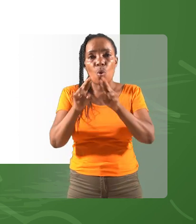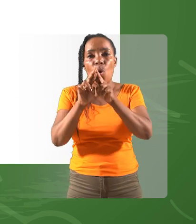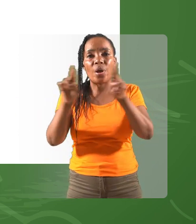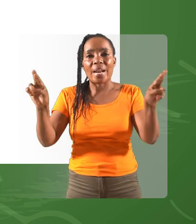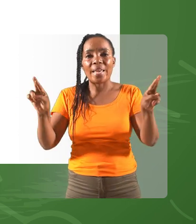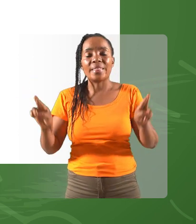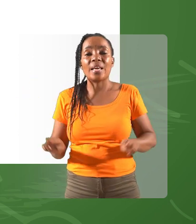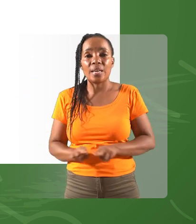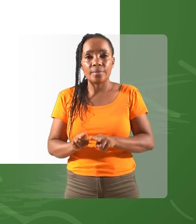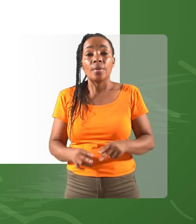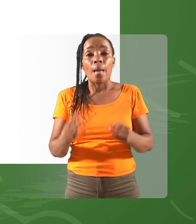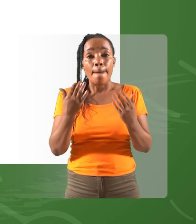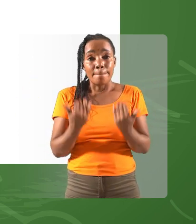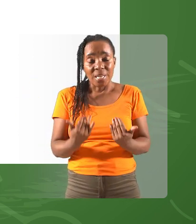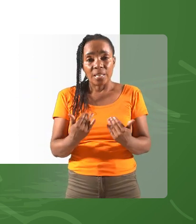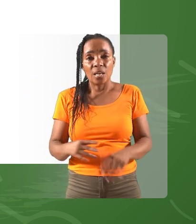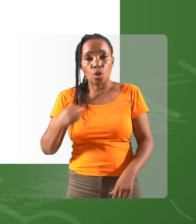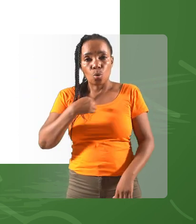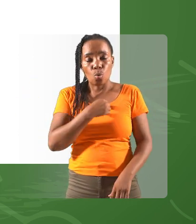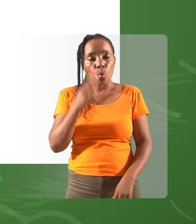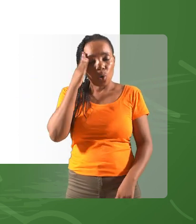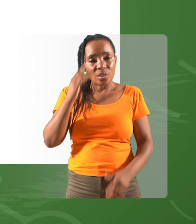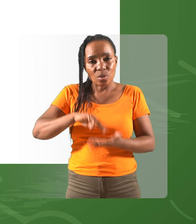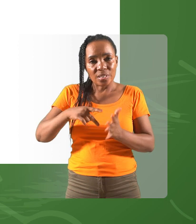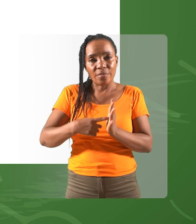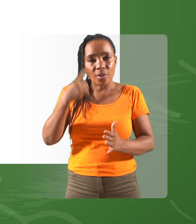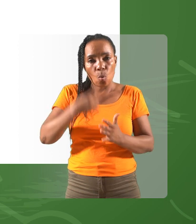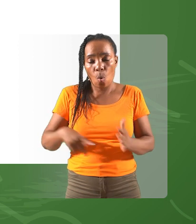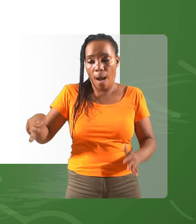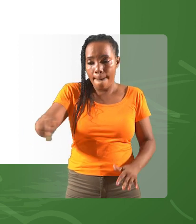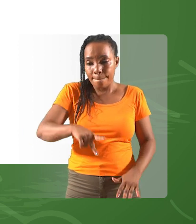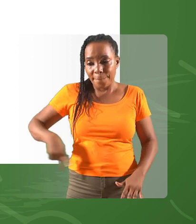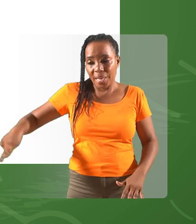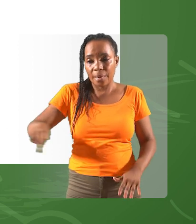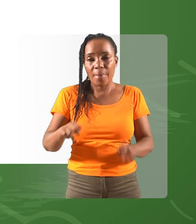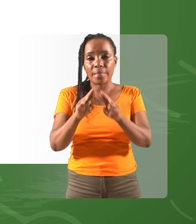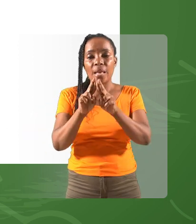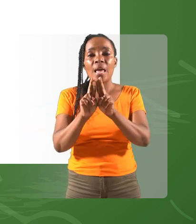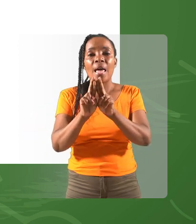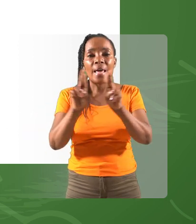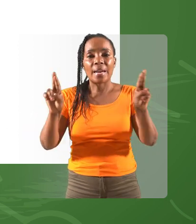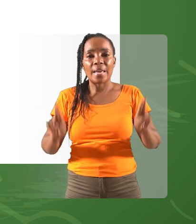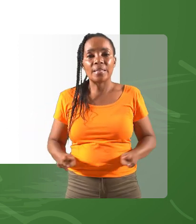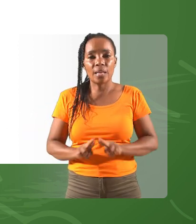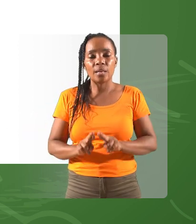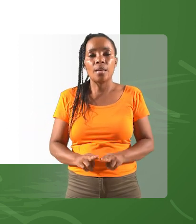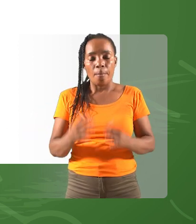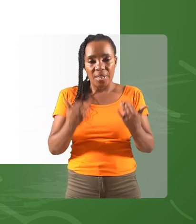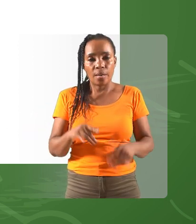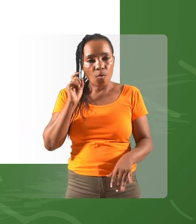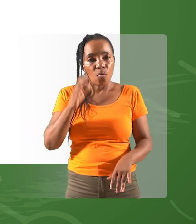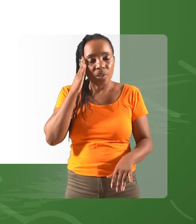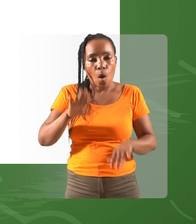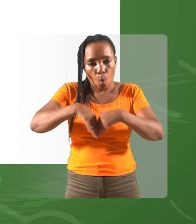nous connaissons la définition du périmètre du rectangle, alors nous allons chercher à savoir comment calculer